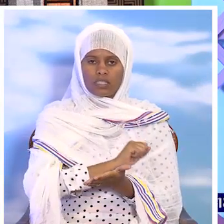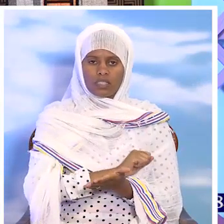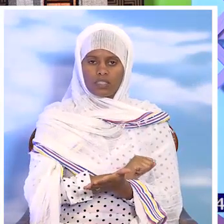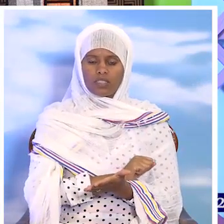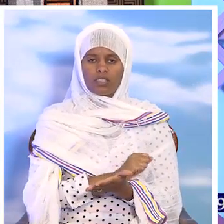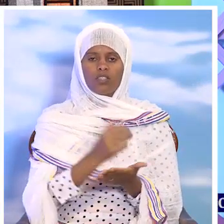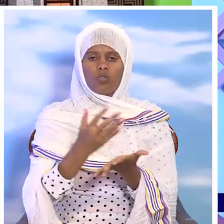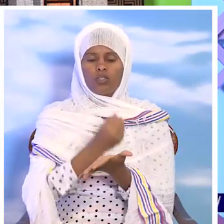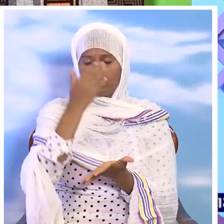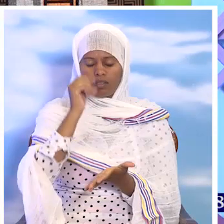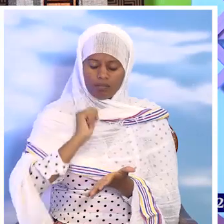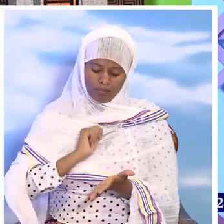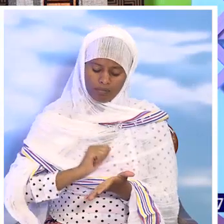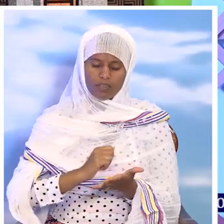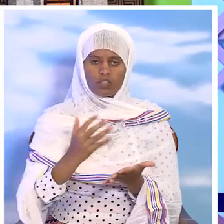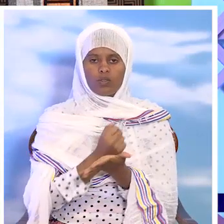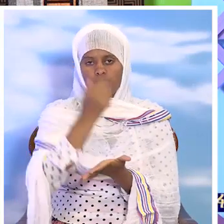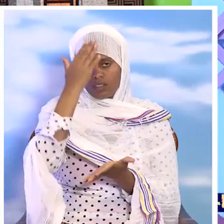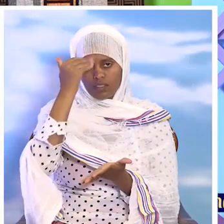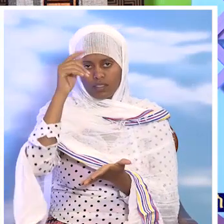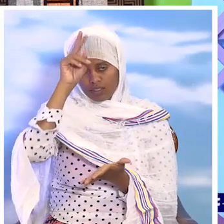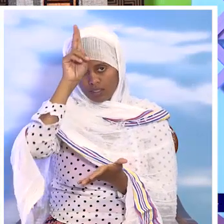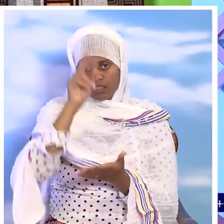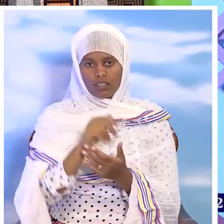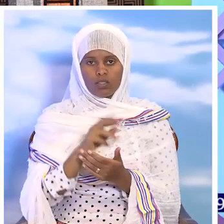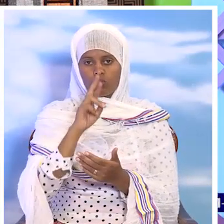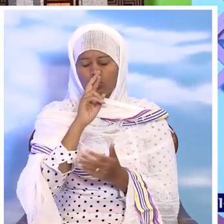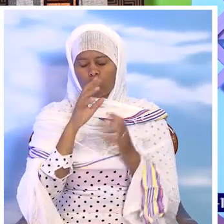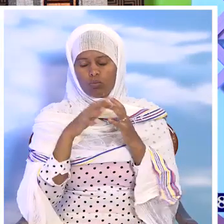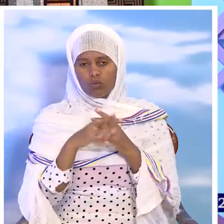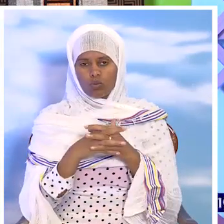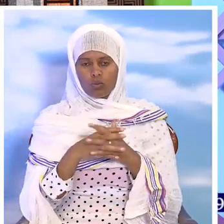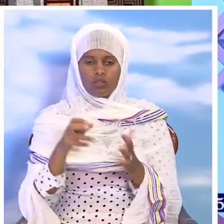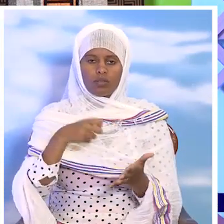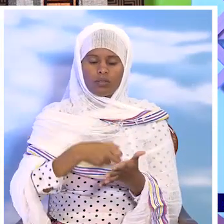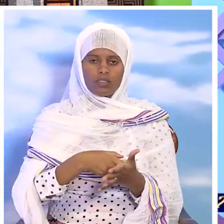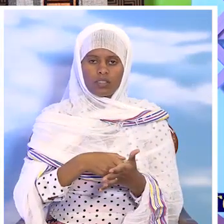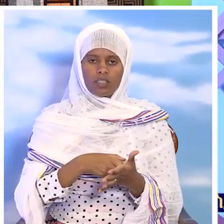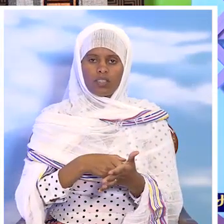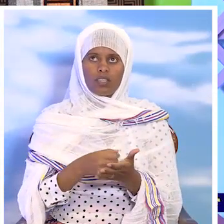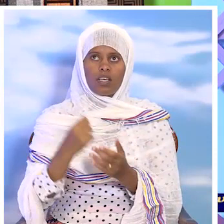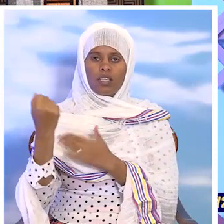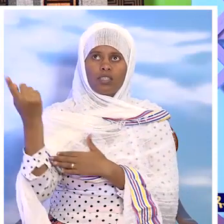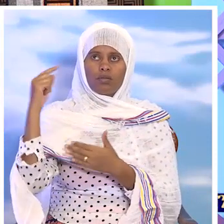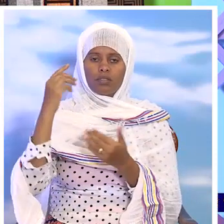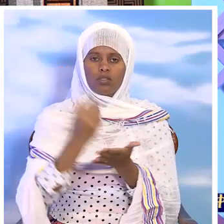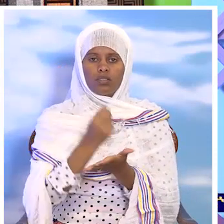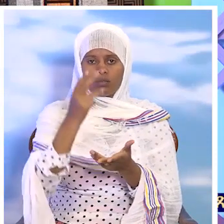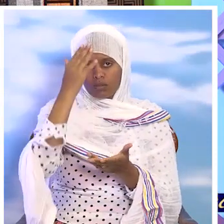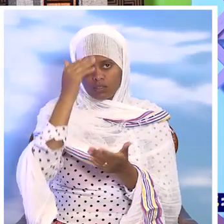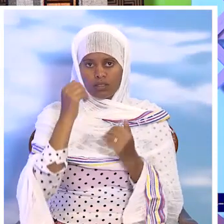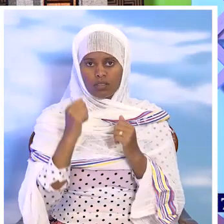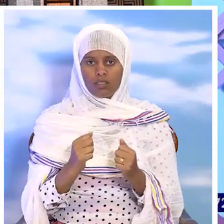ዝግበኣና ብትሕትናና ክንስዕር ከም ዝግበኣና ንፀላእ ሰናያት ብፆምና ብፀሎትና ብስግደትና ብሓይሊ እግዚኣብሔር ክንስዕሮ ከም ዝግበኣና ኣብ